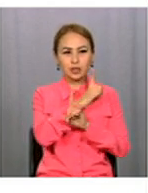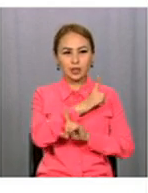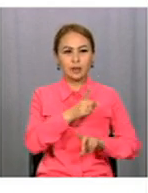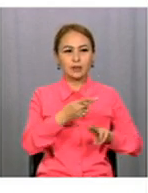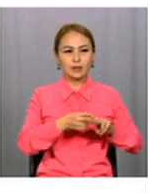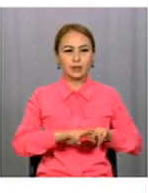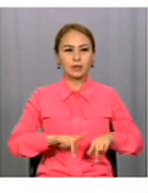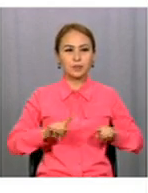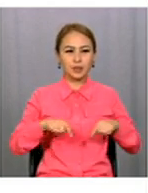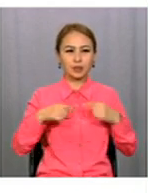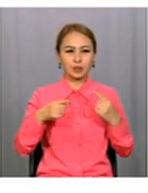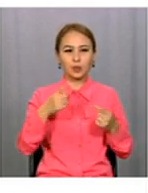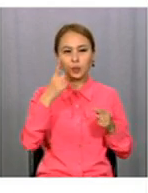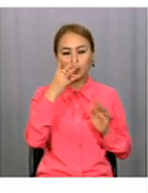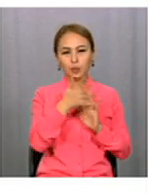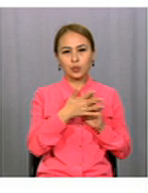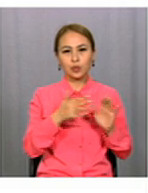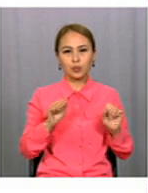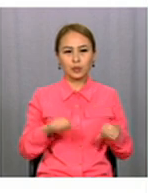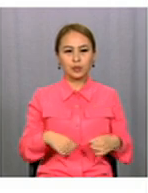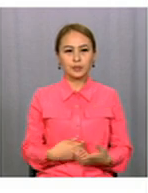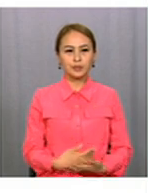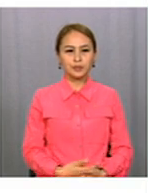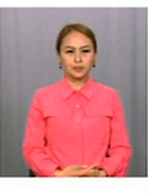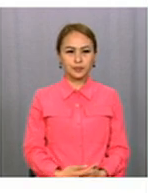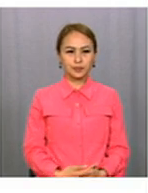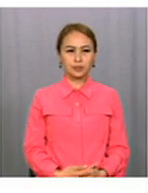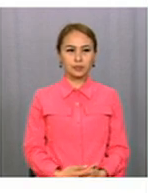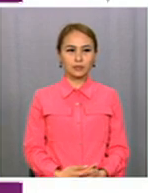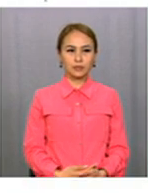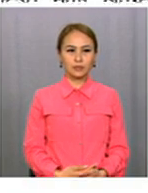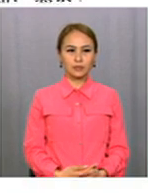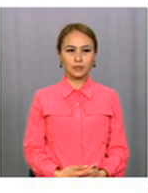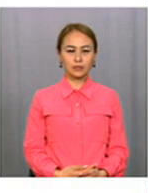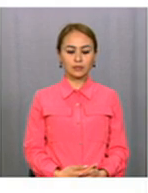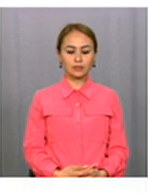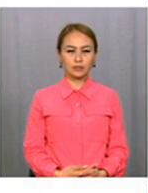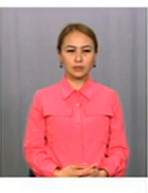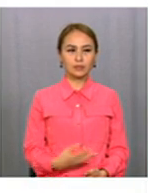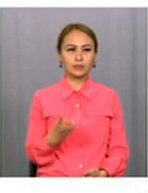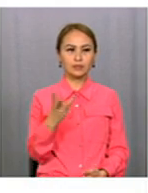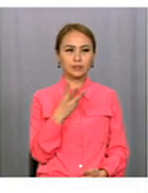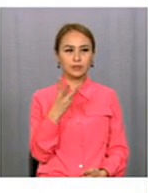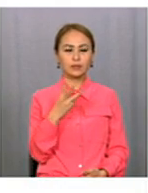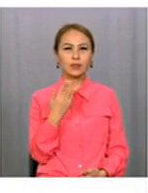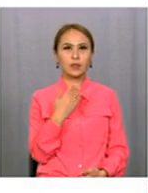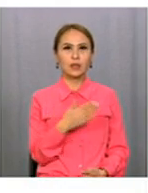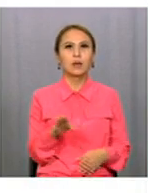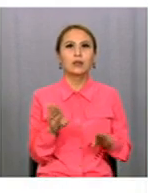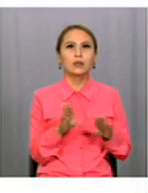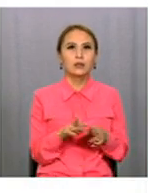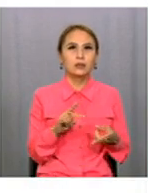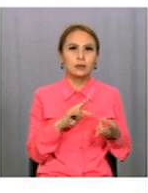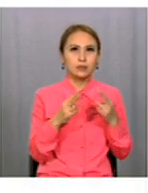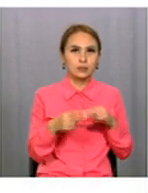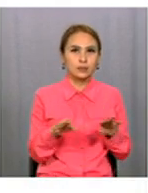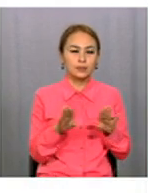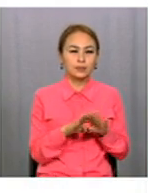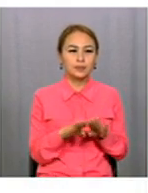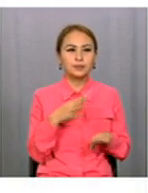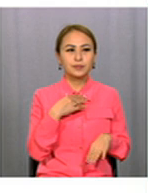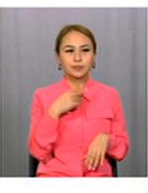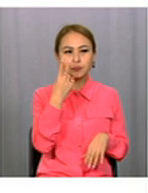ерекше әсер бергендігін көруге болады. Үшінші жүзінді, алып құрлықтар теңселгенін